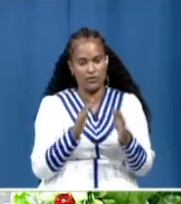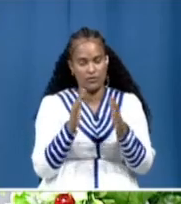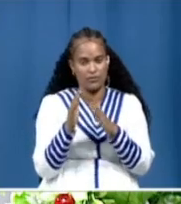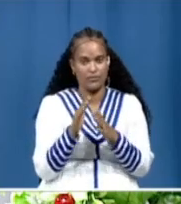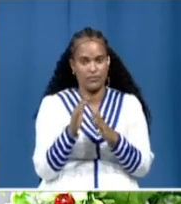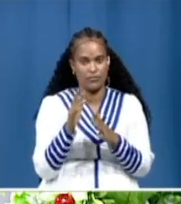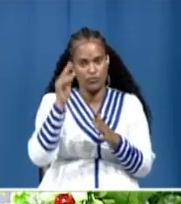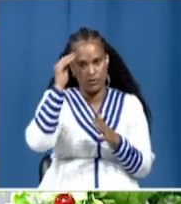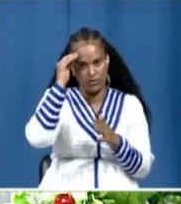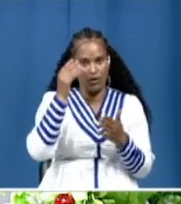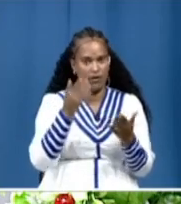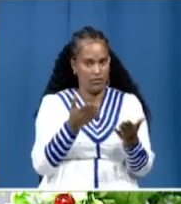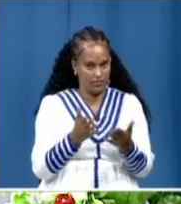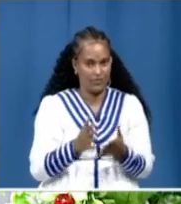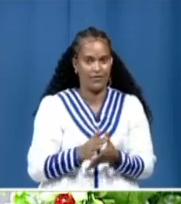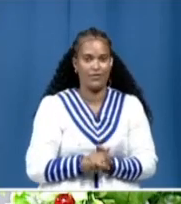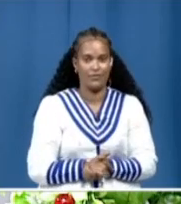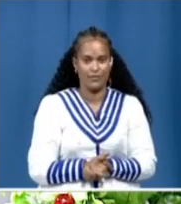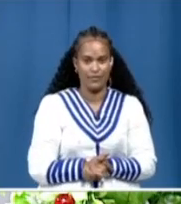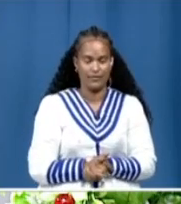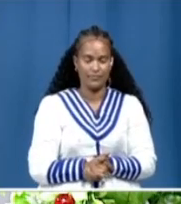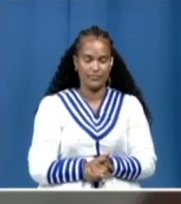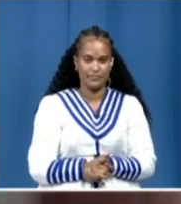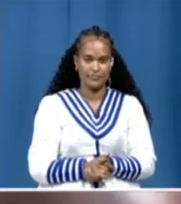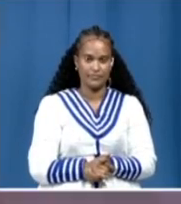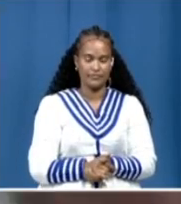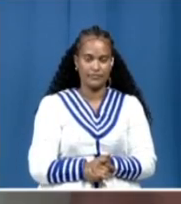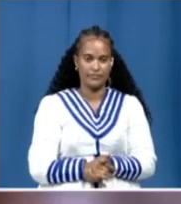دوت أبساب ملقيتا قبر قرقس كم سعب كاربوي